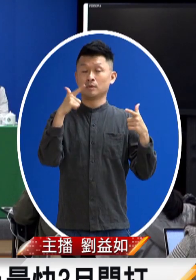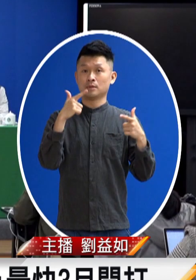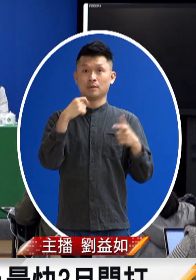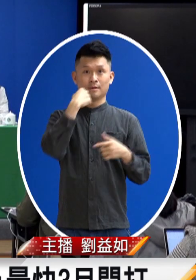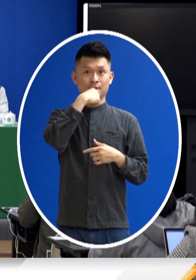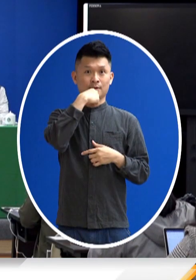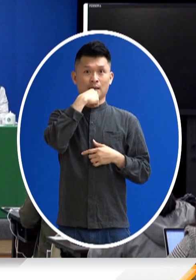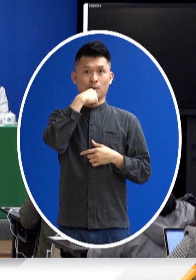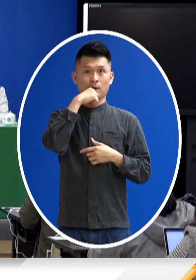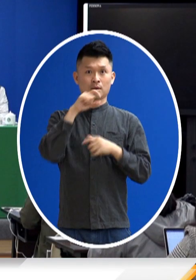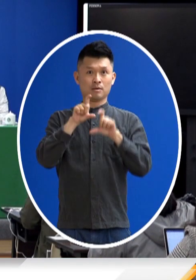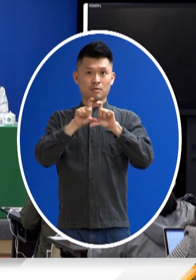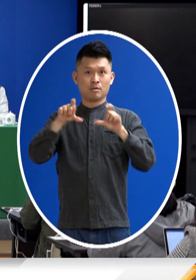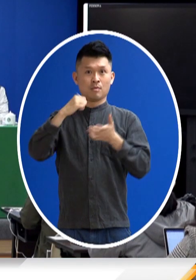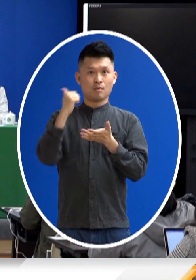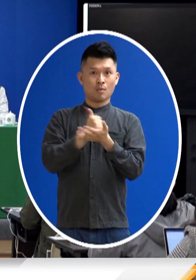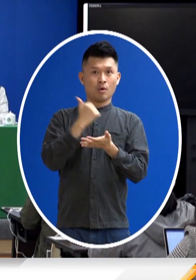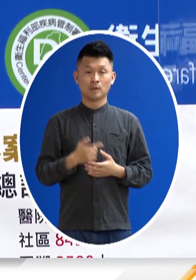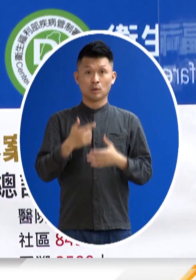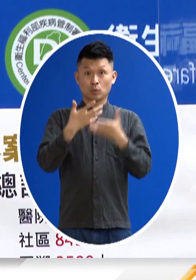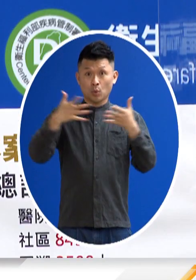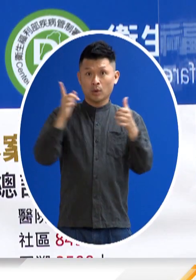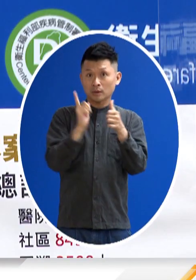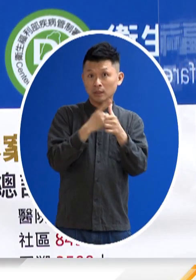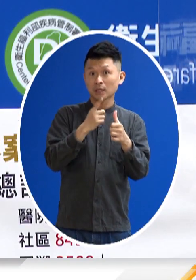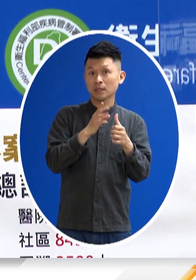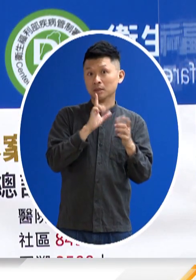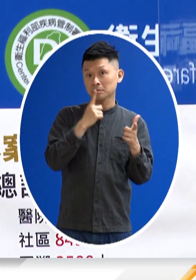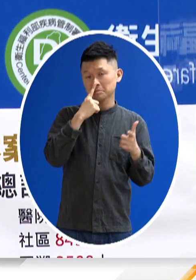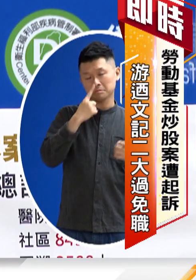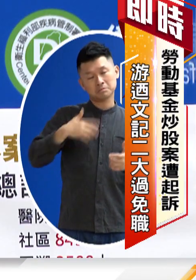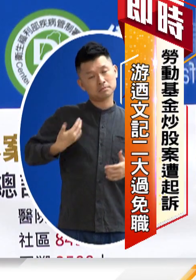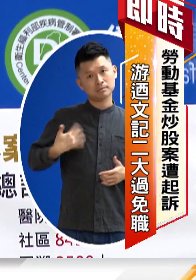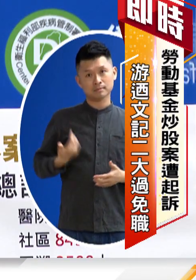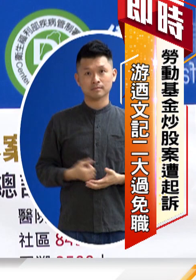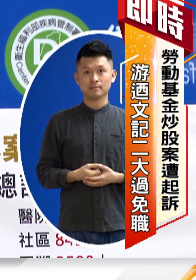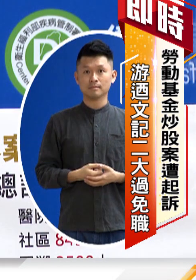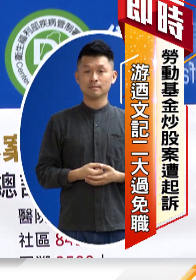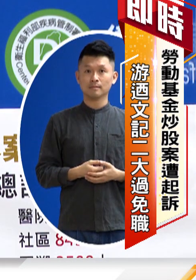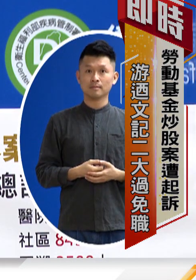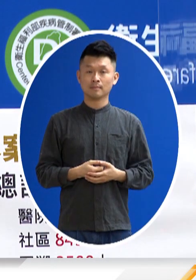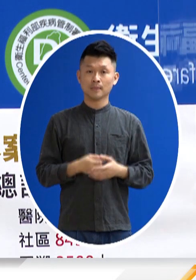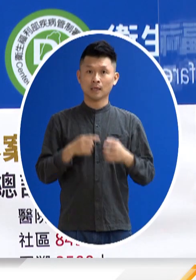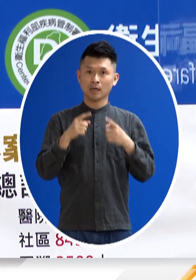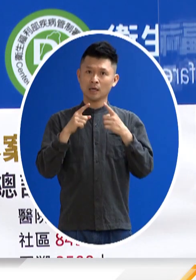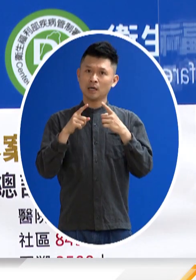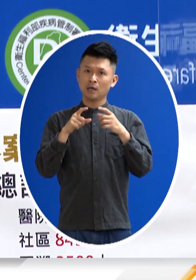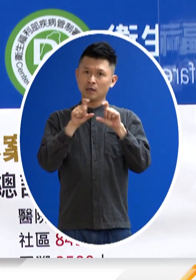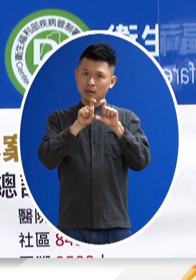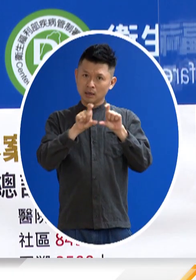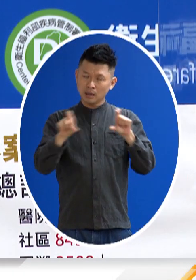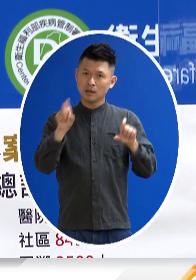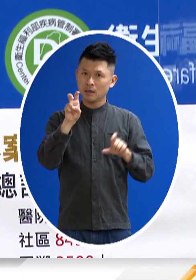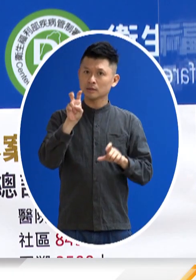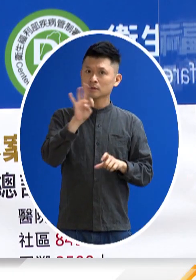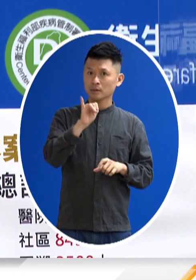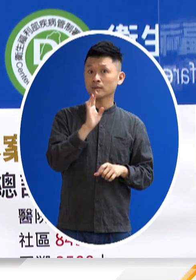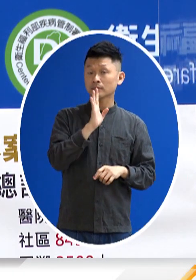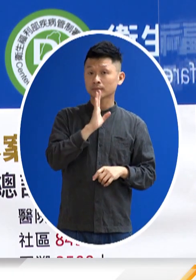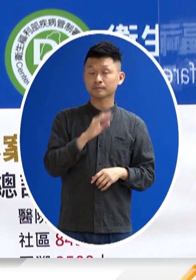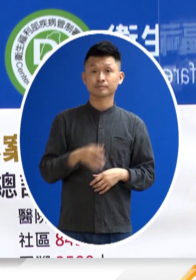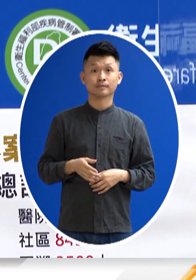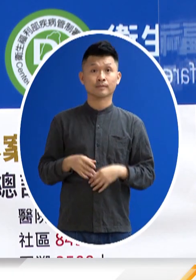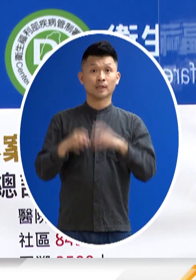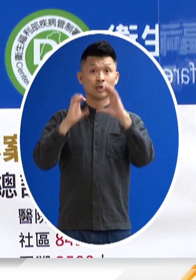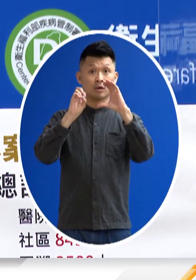我是不是最多剂量？我倒不知道哈。那大概有二十几万剂嘛，是到目前来讲。那 COVID 现在